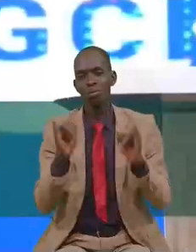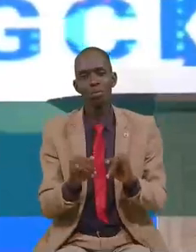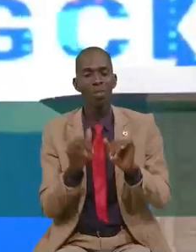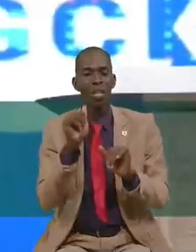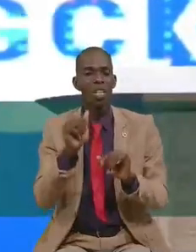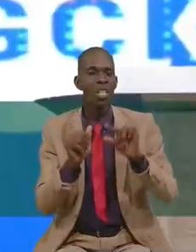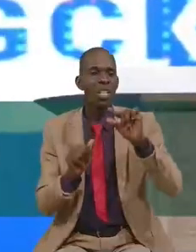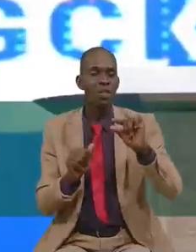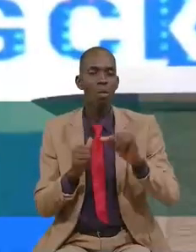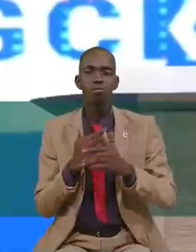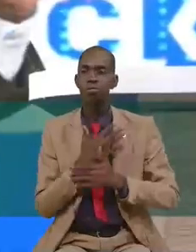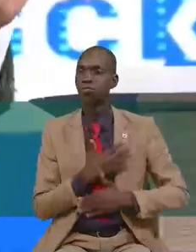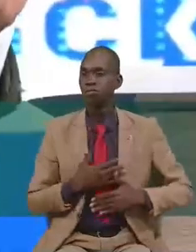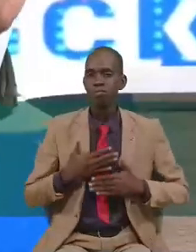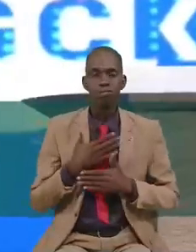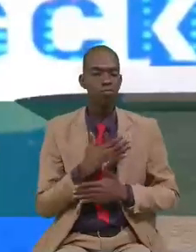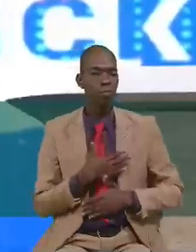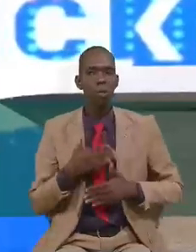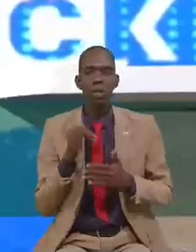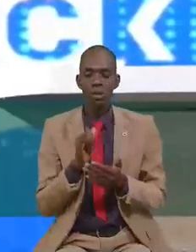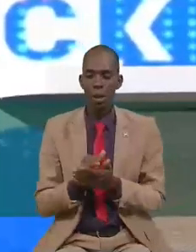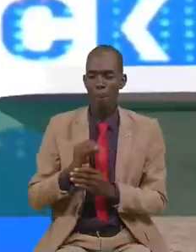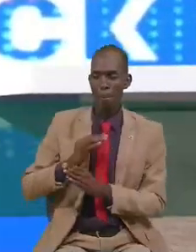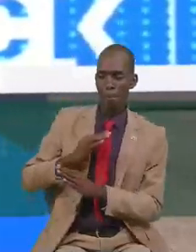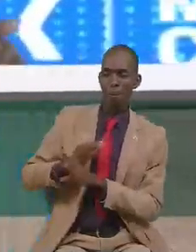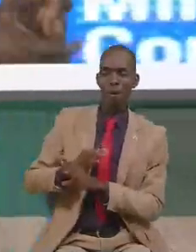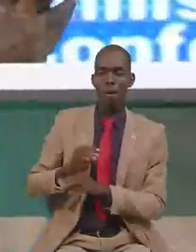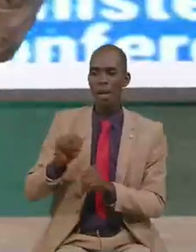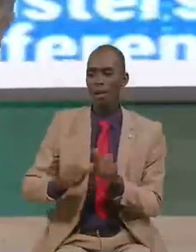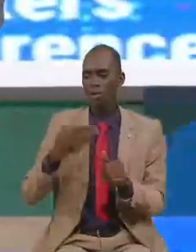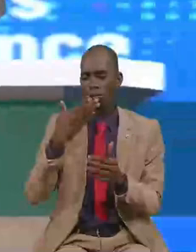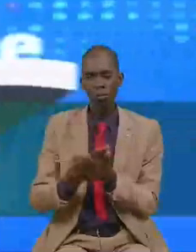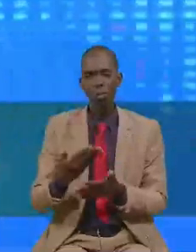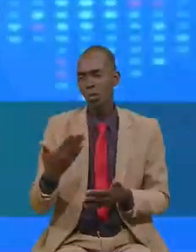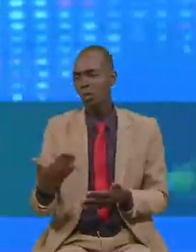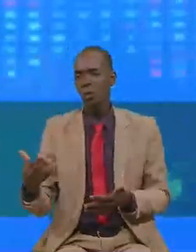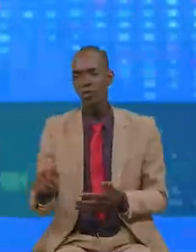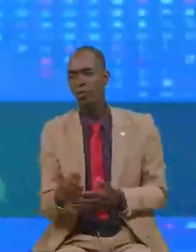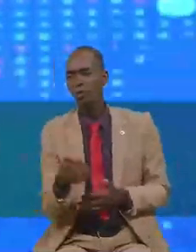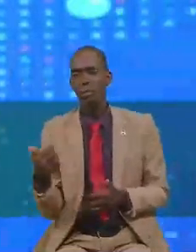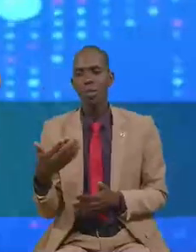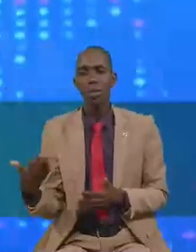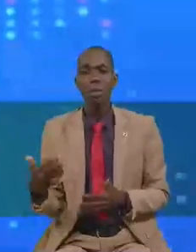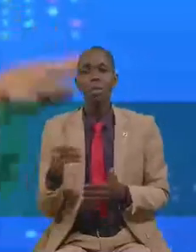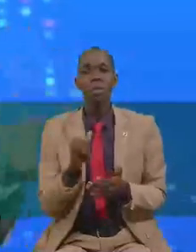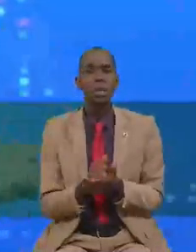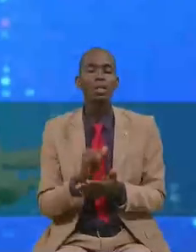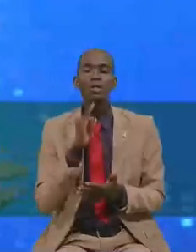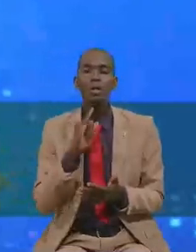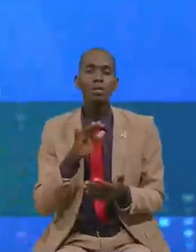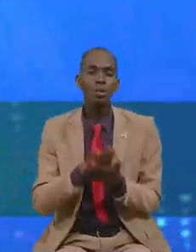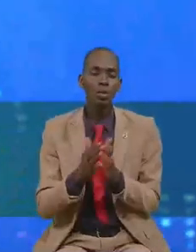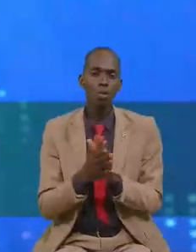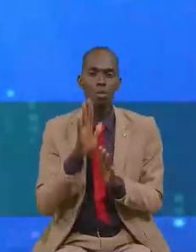qui bloque toute bonne chose auquel tu peux penser. Ça, c'est l'idole.